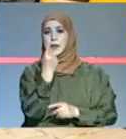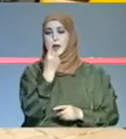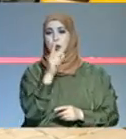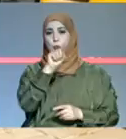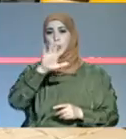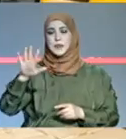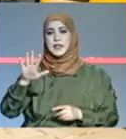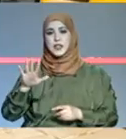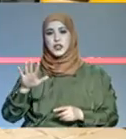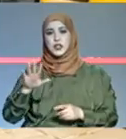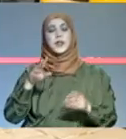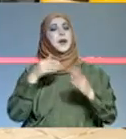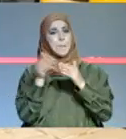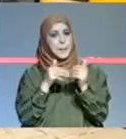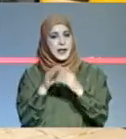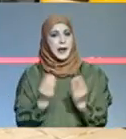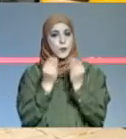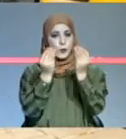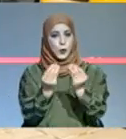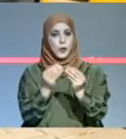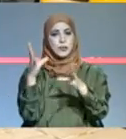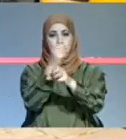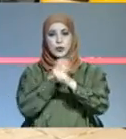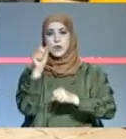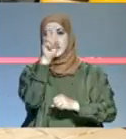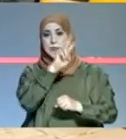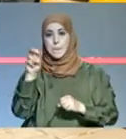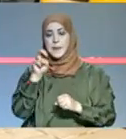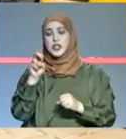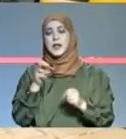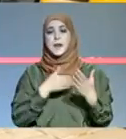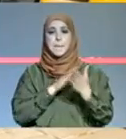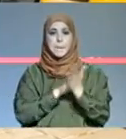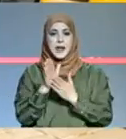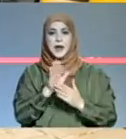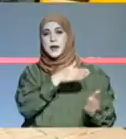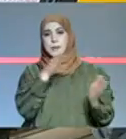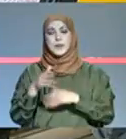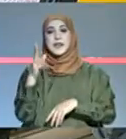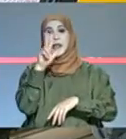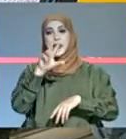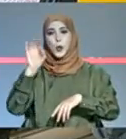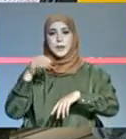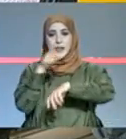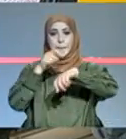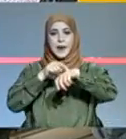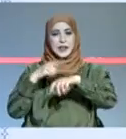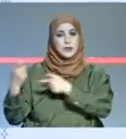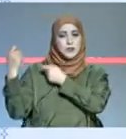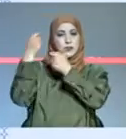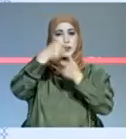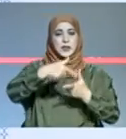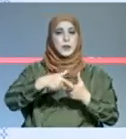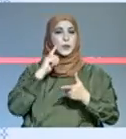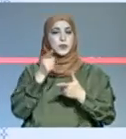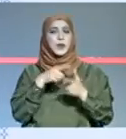وخمسطاش عليه وبكلفه عشرين مليون دينار بالنسبه لل ثلاثه وخمسين البلديه ثم ممولين من